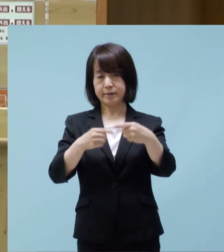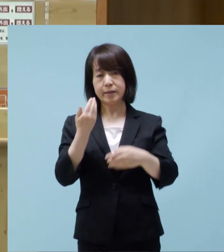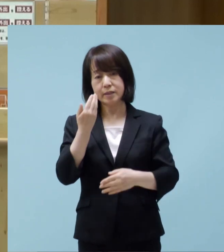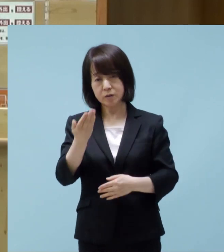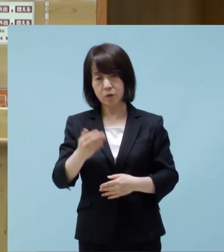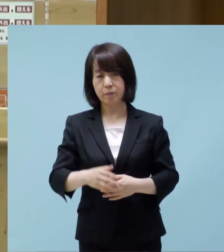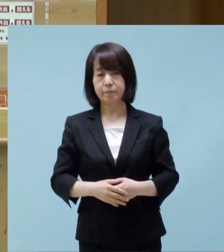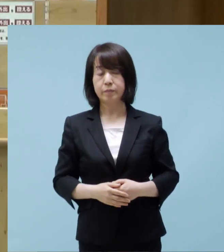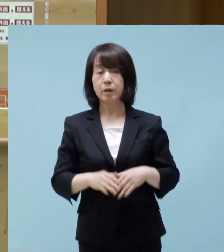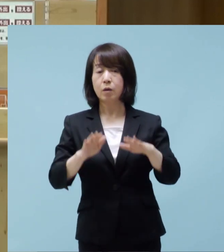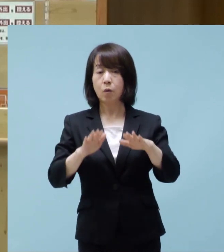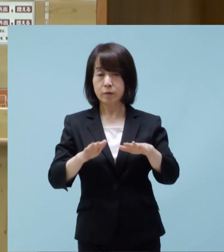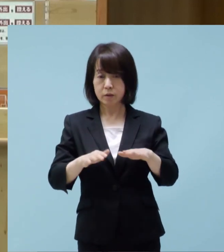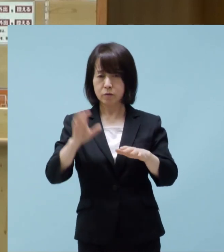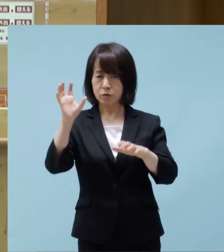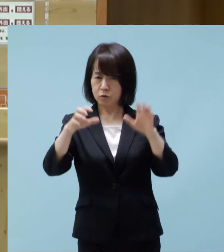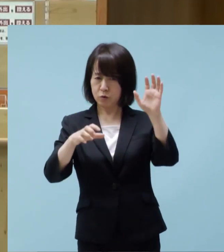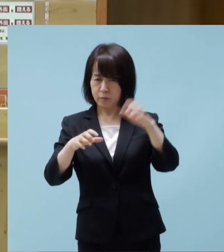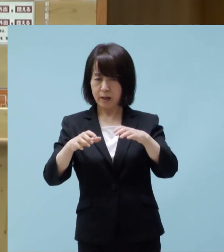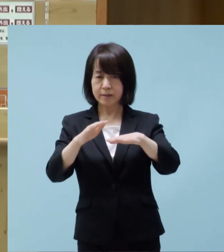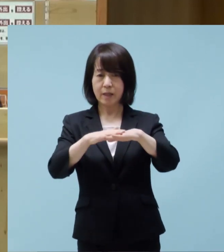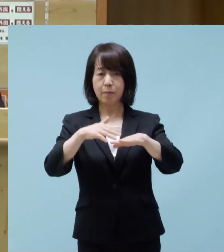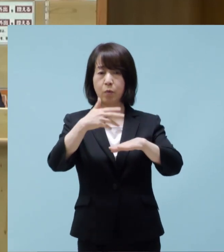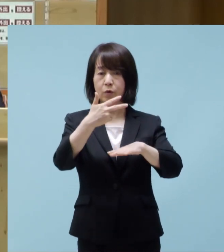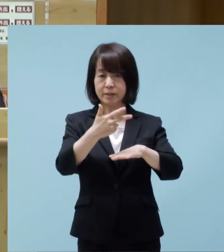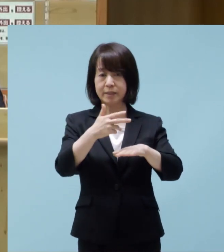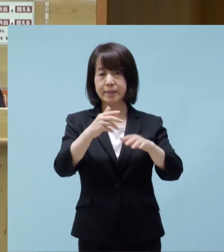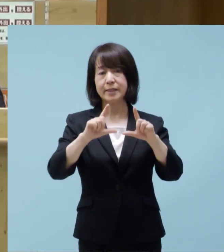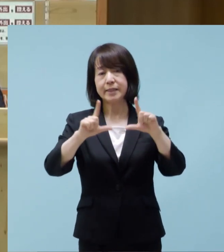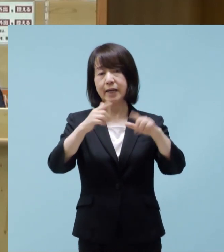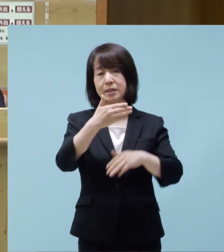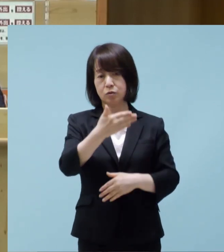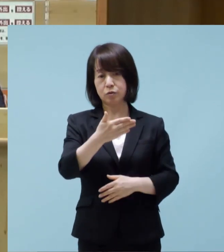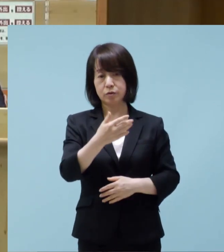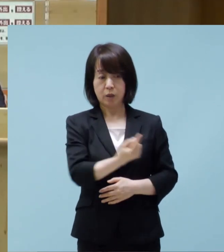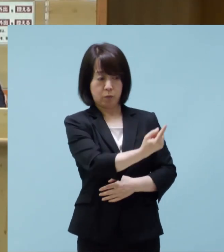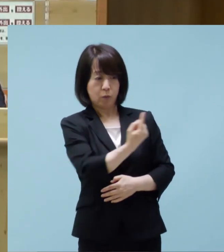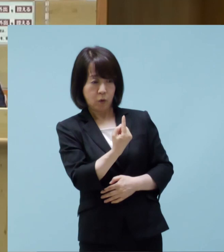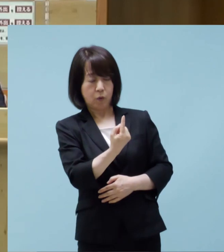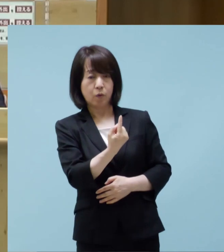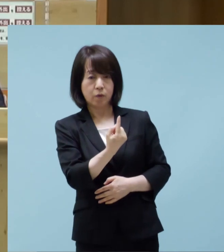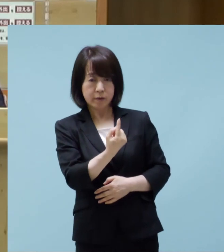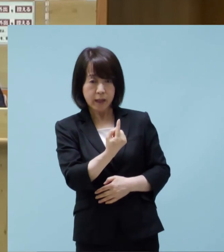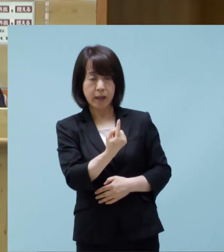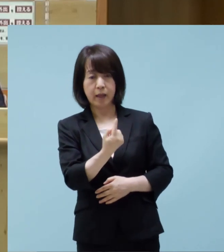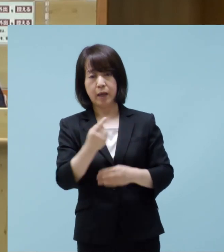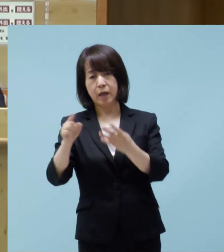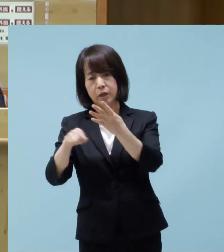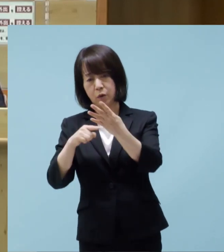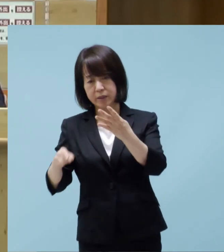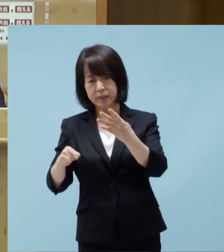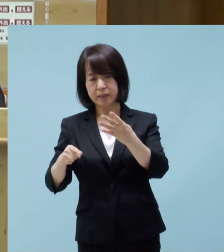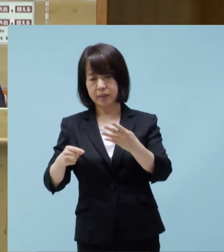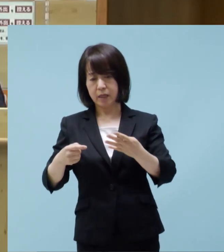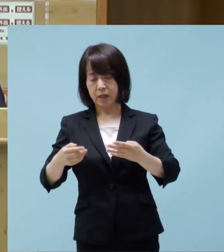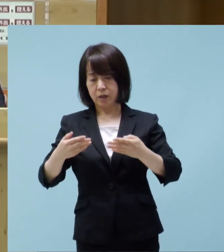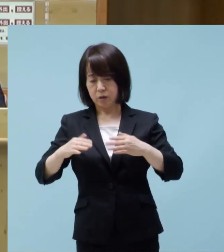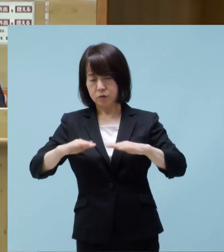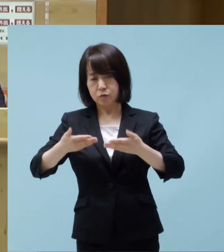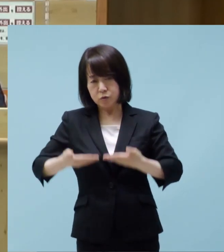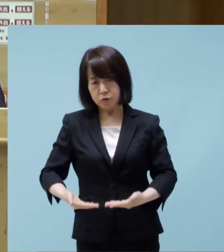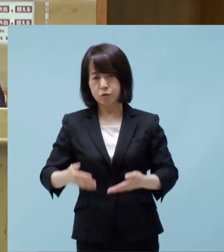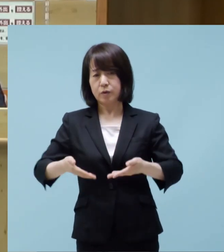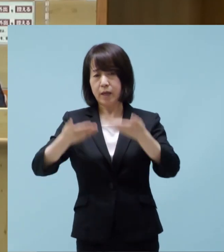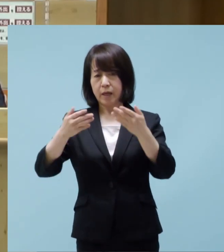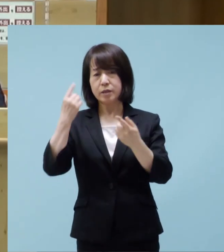熊が、札幌市東区に出没しまして4人の方が、重軽傷を負われました。まずこのこと